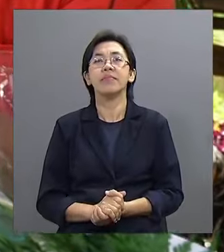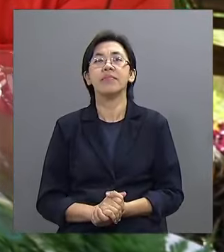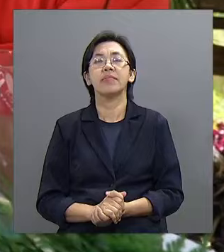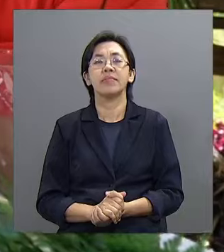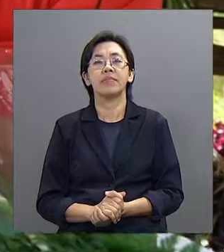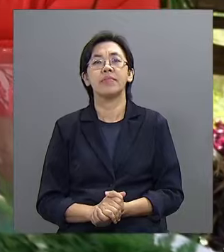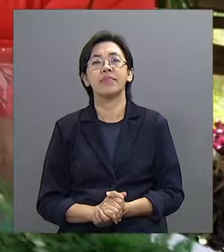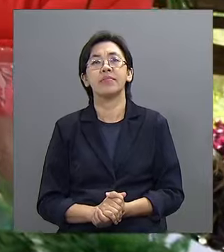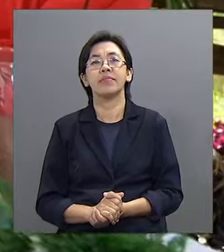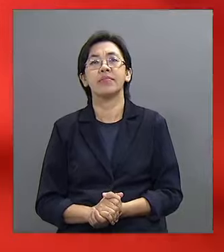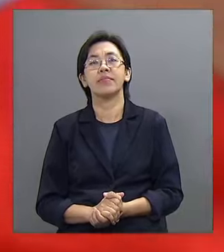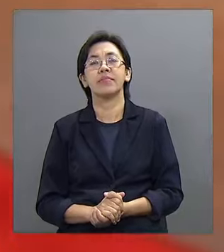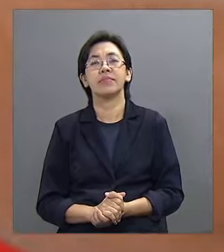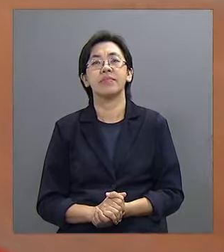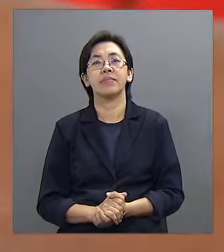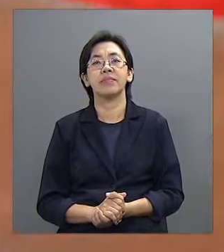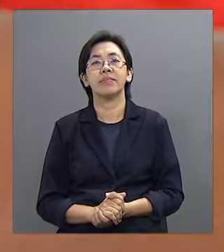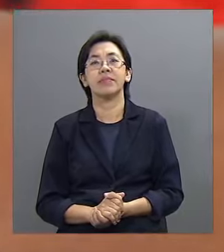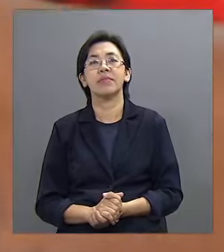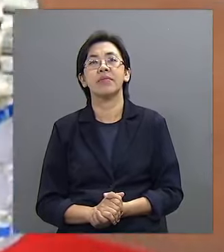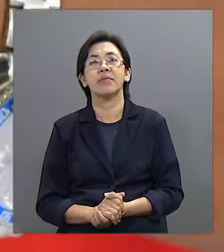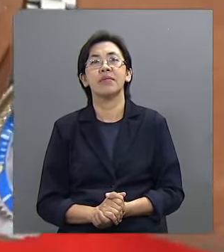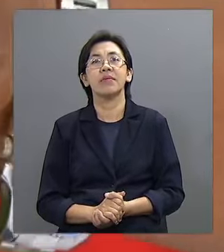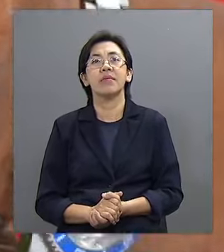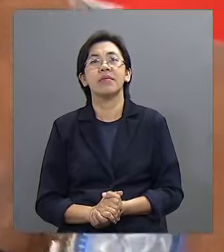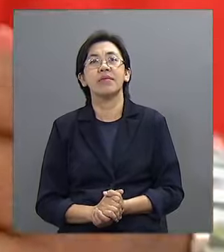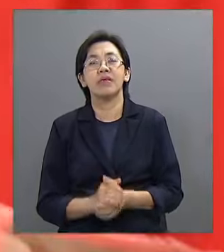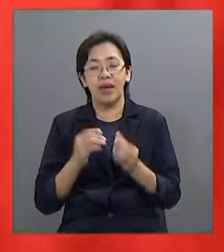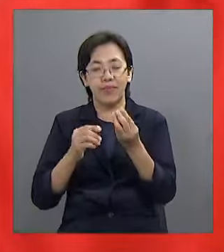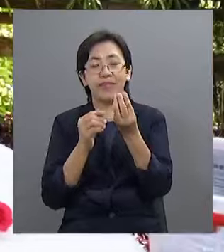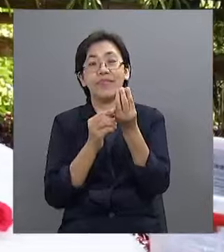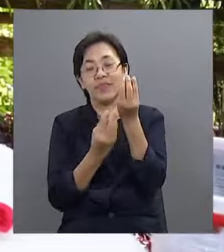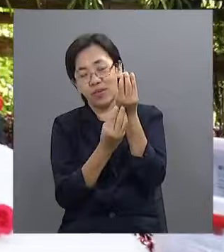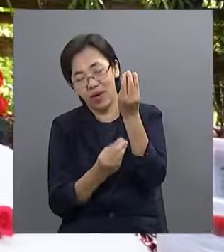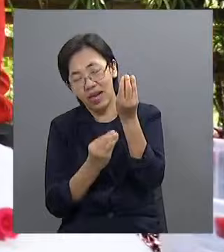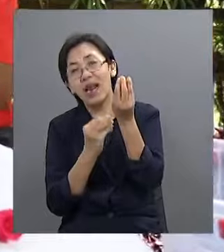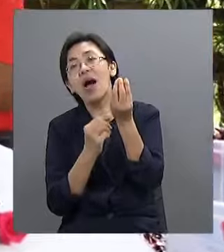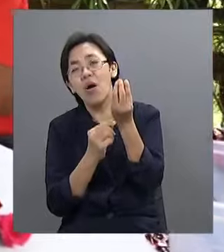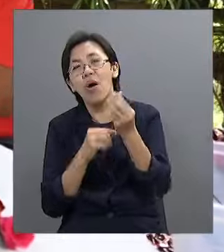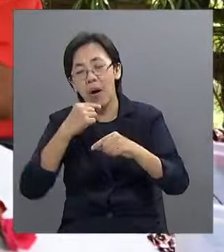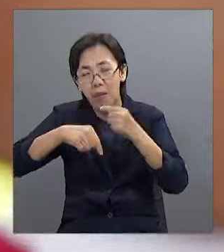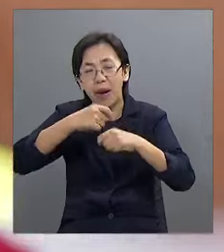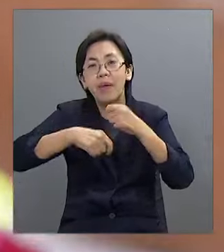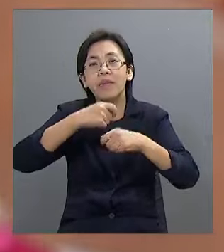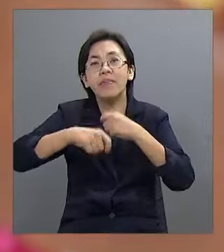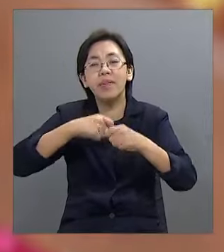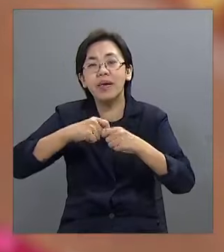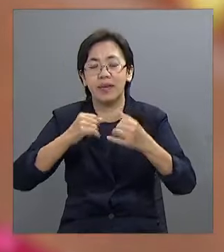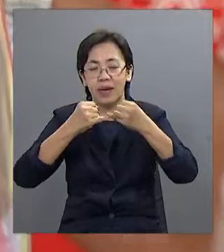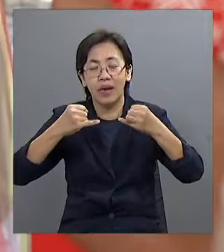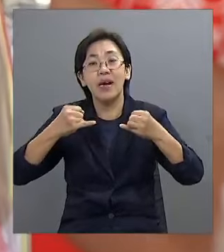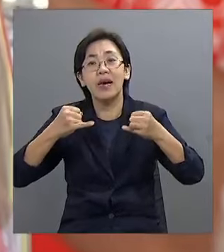การเรื่องของแต่งนิดหน่อยนะครับแล้วก็จะพันก้านพันก้านโดยใช้ลวด พันลวดแบบนี้เพื่อว่าเอาไว้ปัก ไว้ ตกแต่